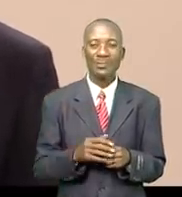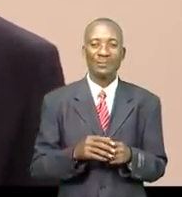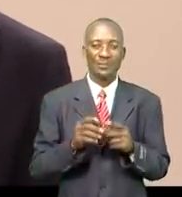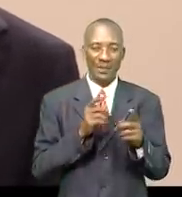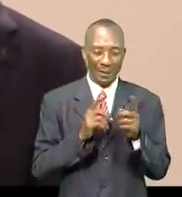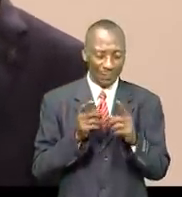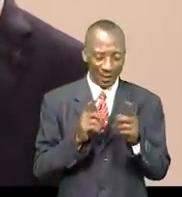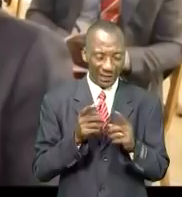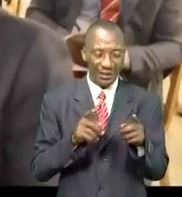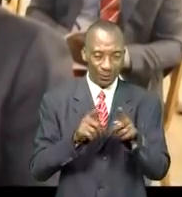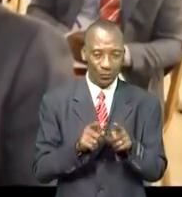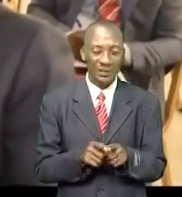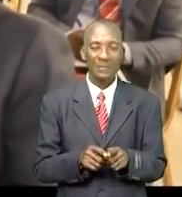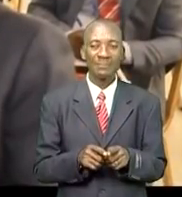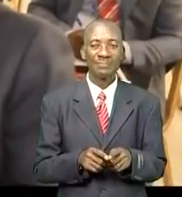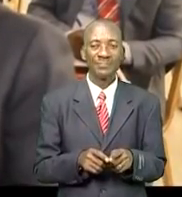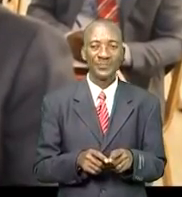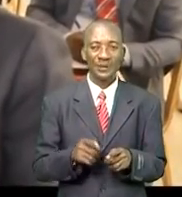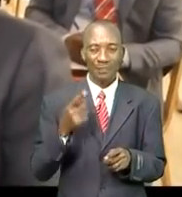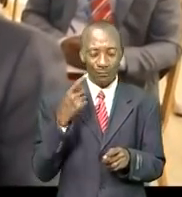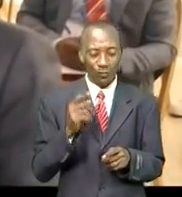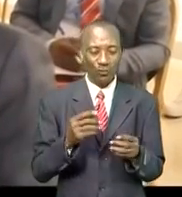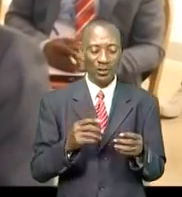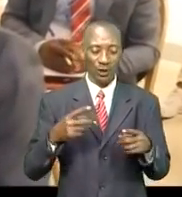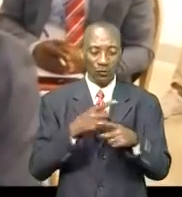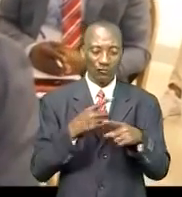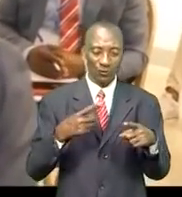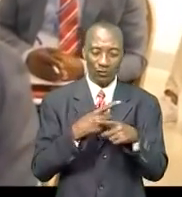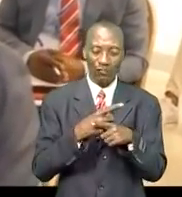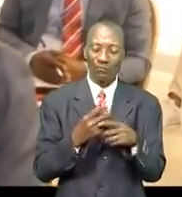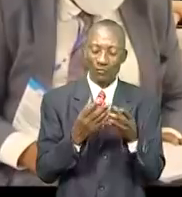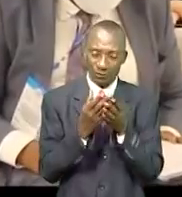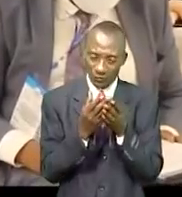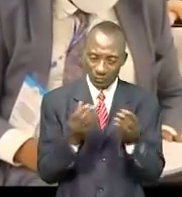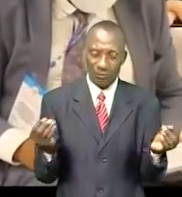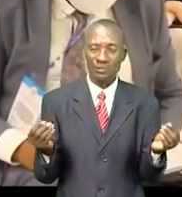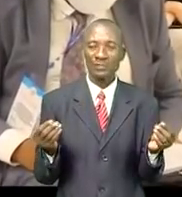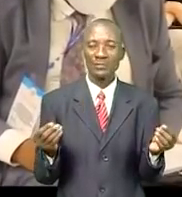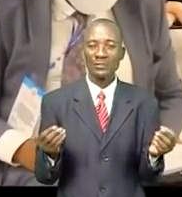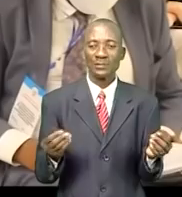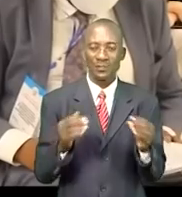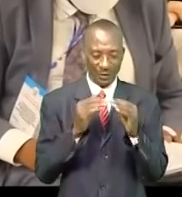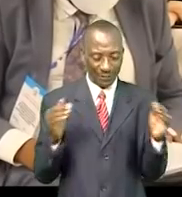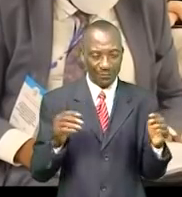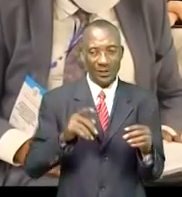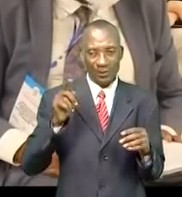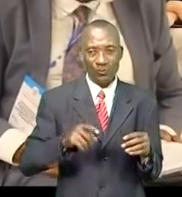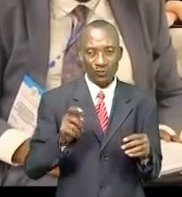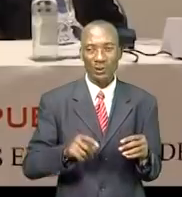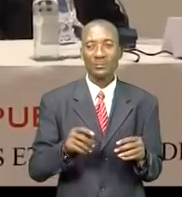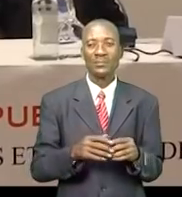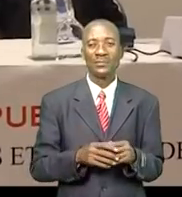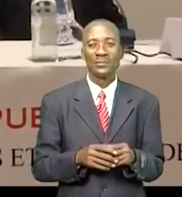Mutombo, a relevé que la prévention des conflits passera par l'identification des causes profondes de